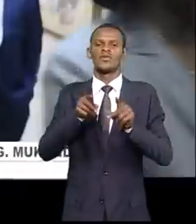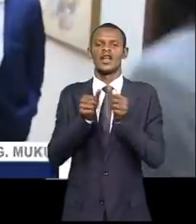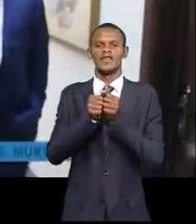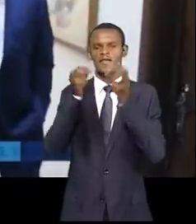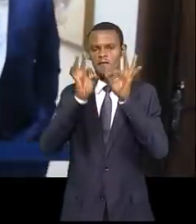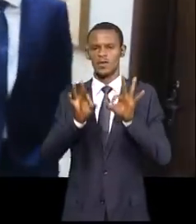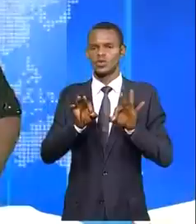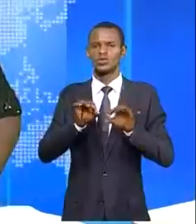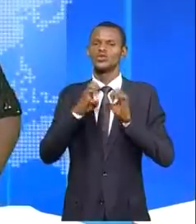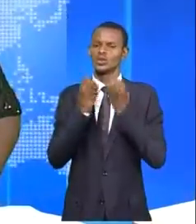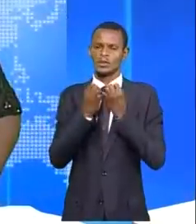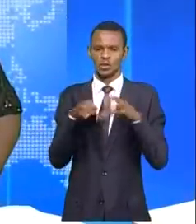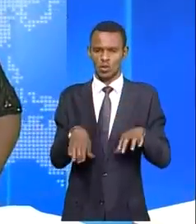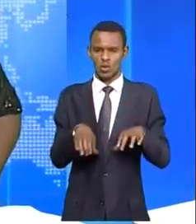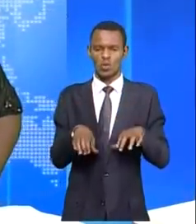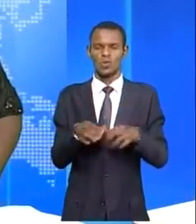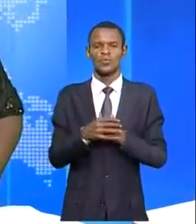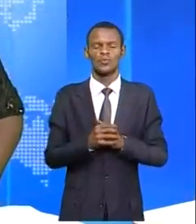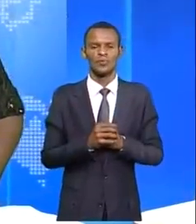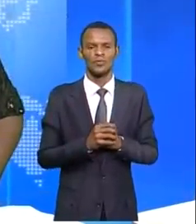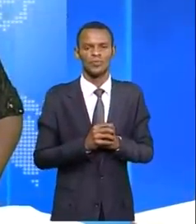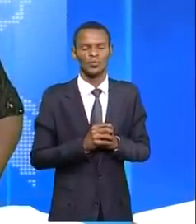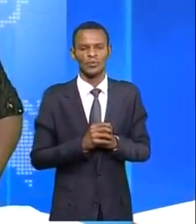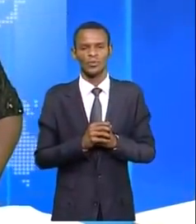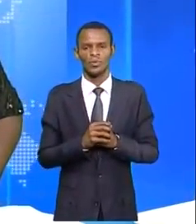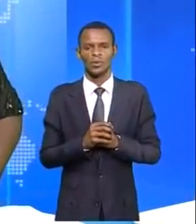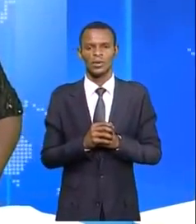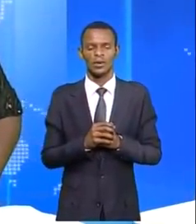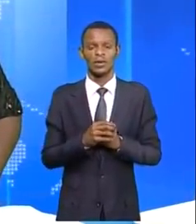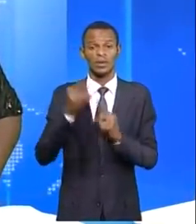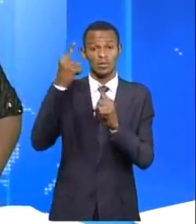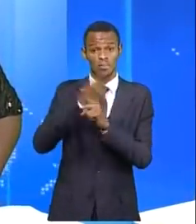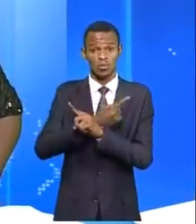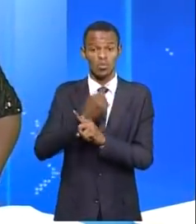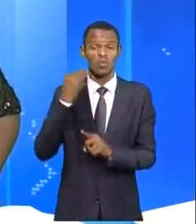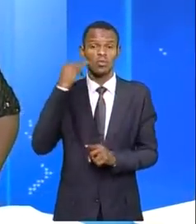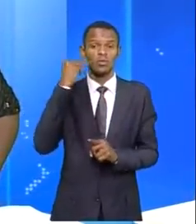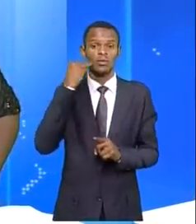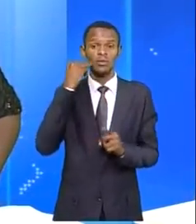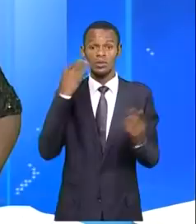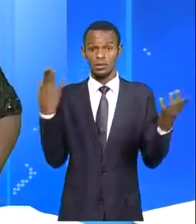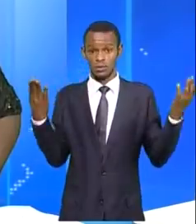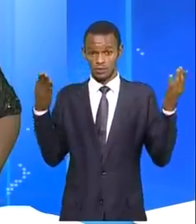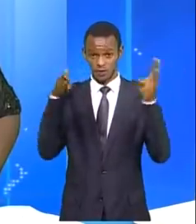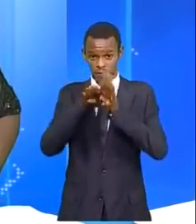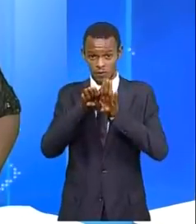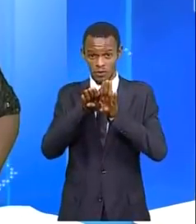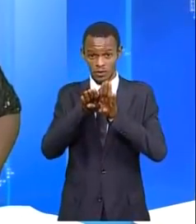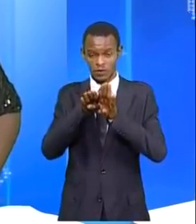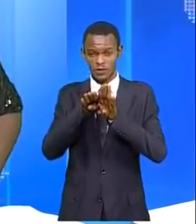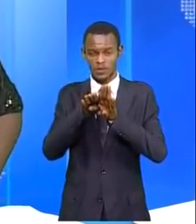congo fec on parle de la clôture du mois de mars mois dédié aux revendications de droits de la femme les femmes